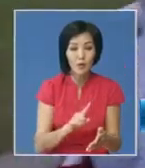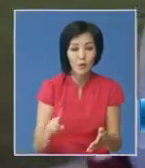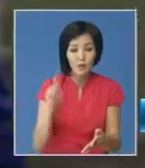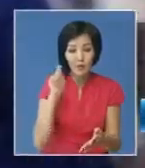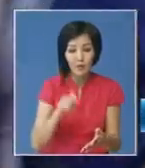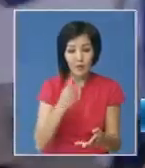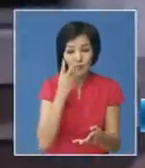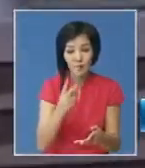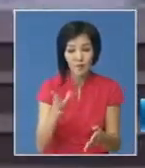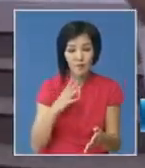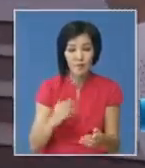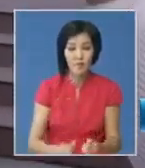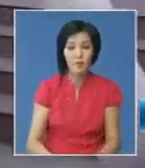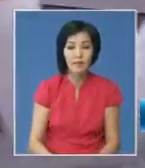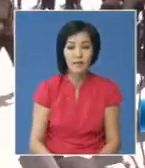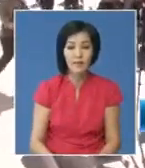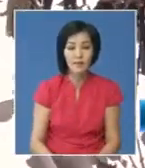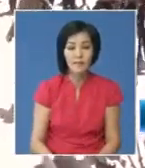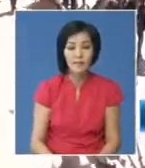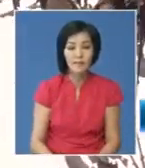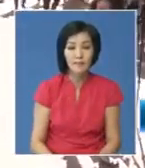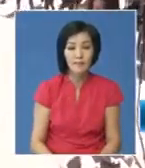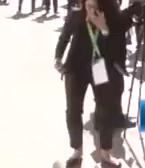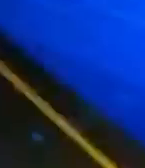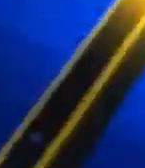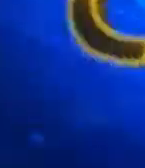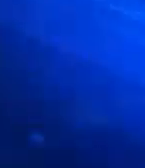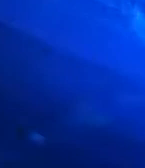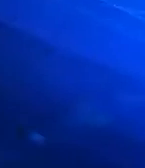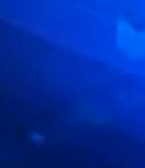тамашалады. Роза Түсебаева, Надир Хамзин, Жетісу телеарнасы.